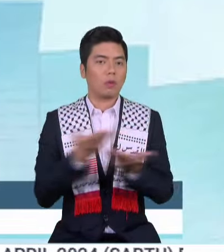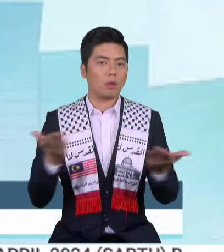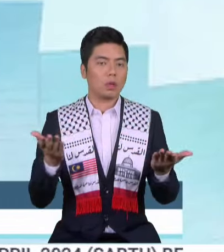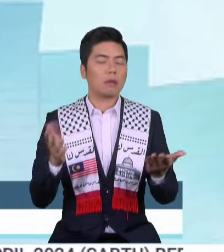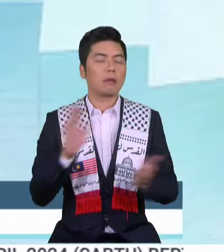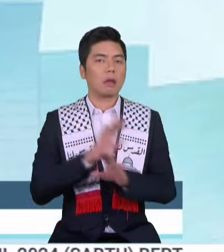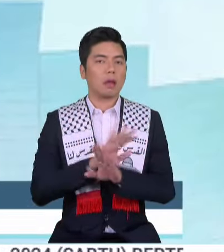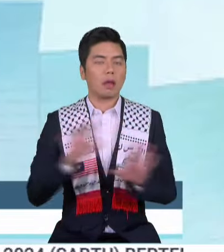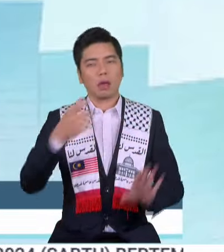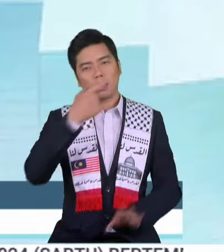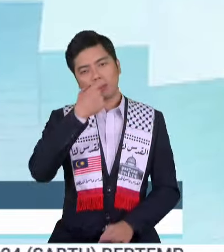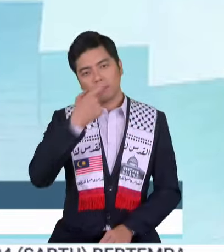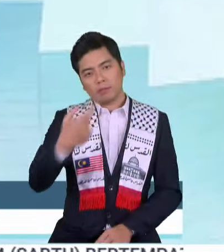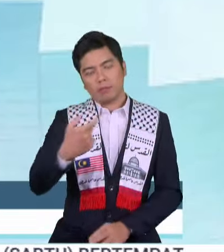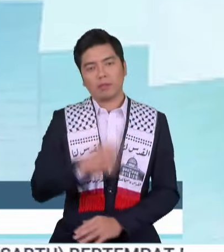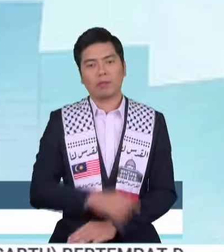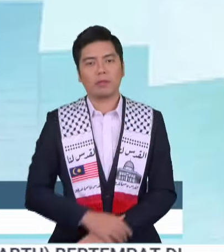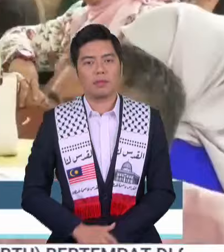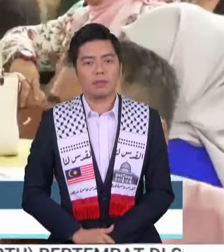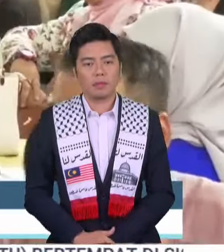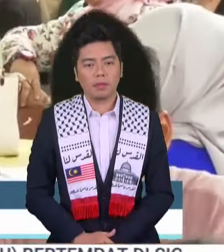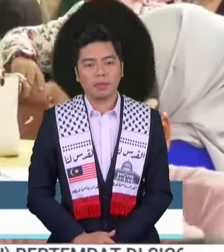elak jadi mangsa sindiket.